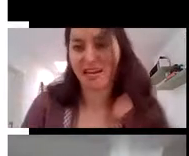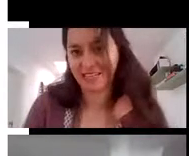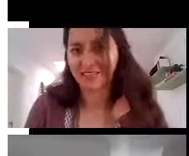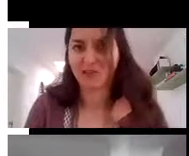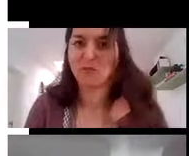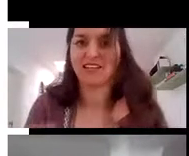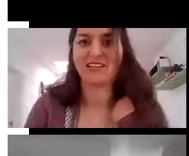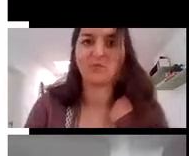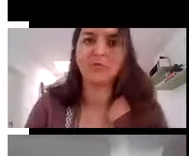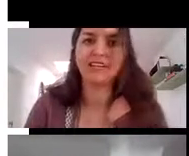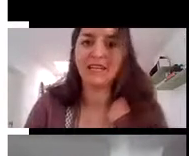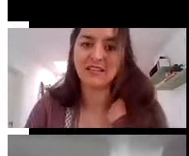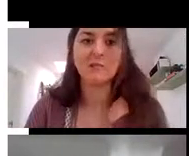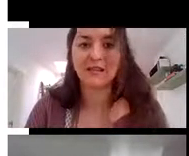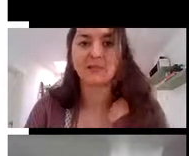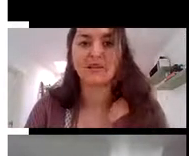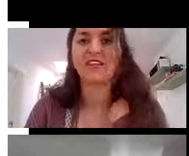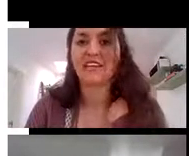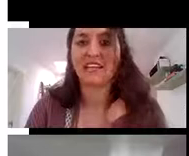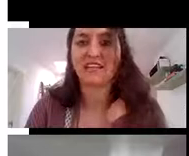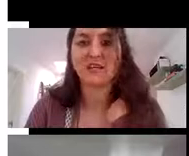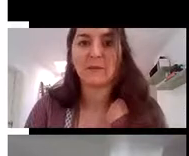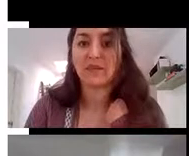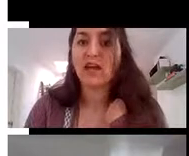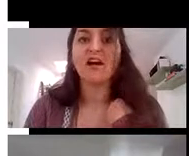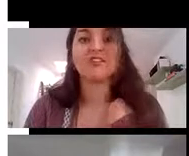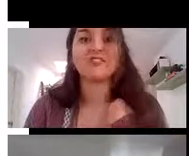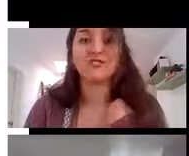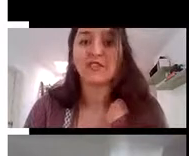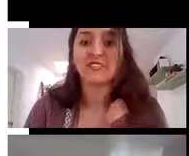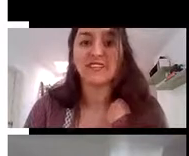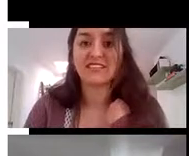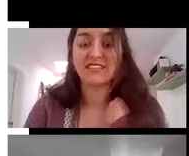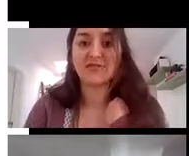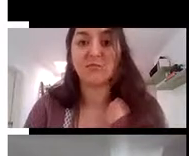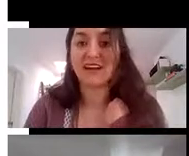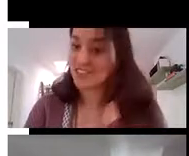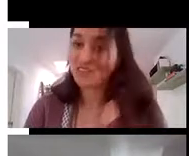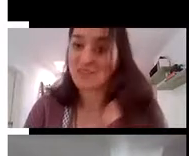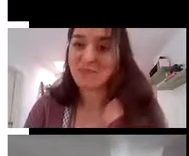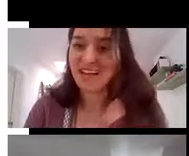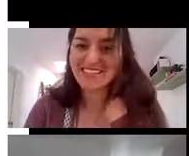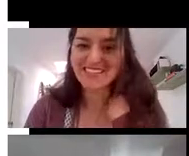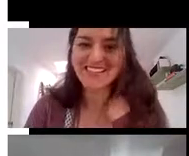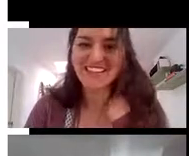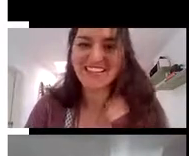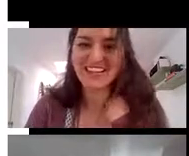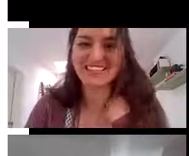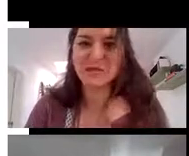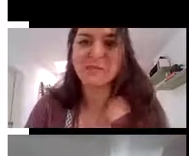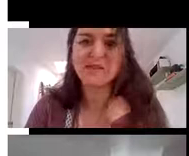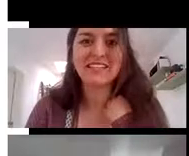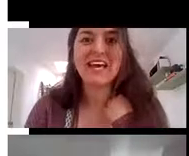haar plaats een plekje in die bubbel nemen. Dat plekje blijft dan leeg. Als Joris zich inschrijft op maandag ter plaatse dan,